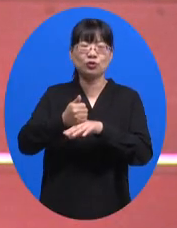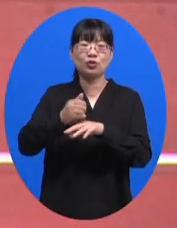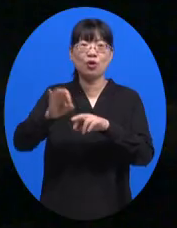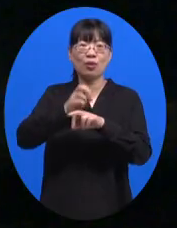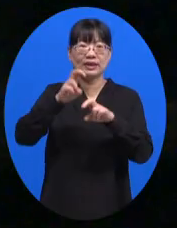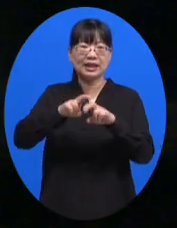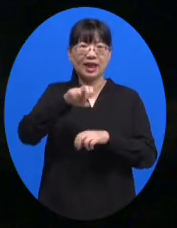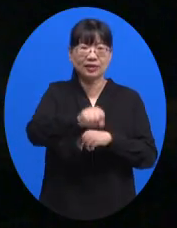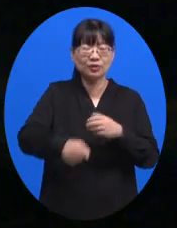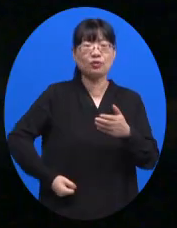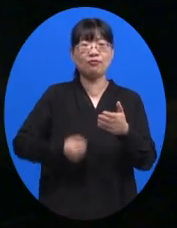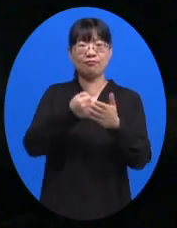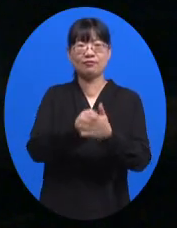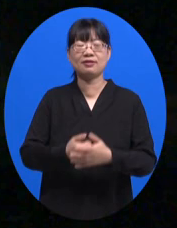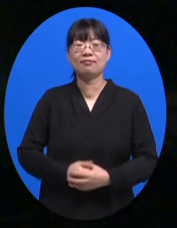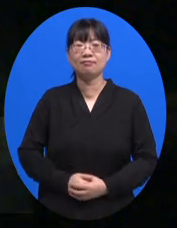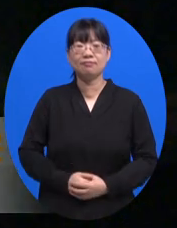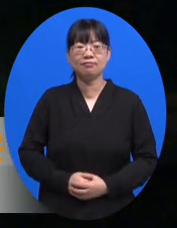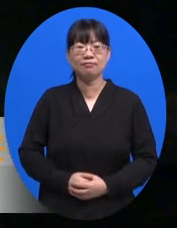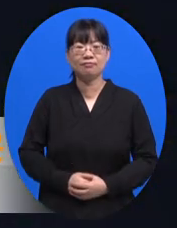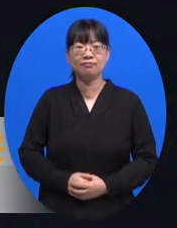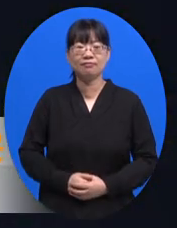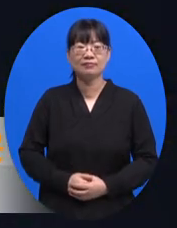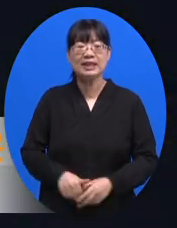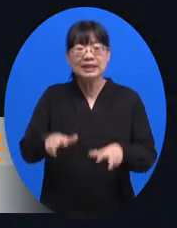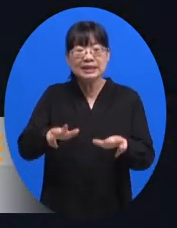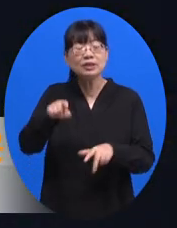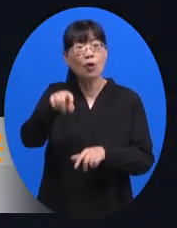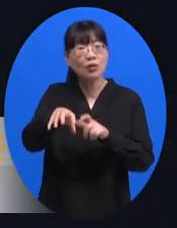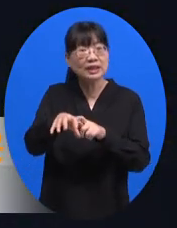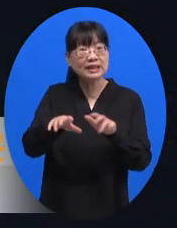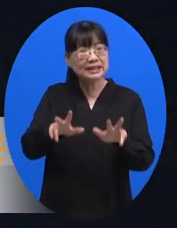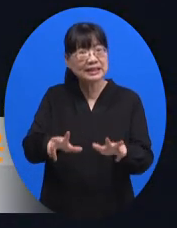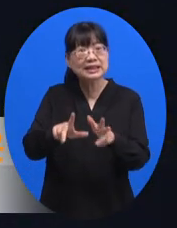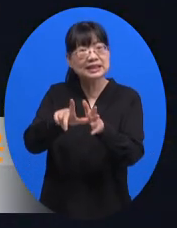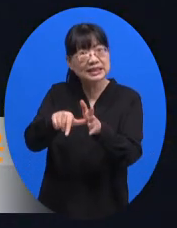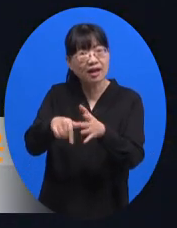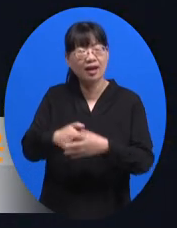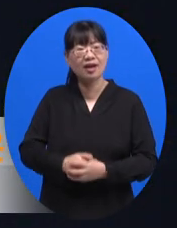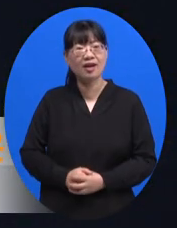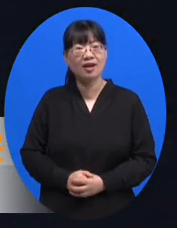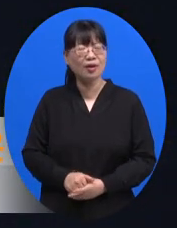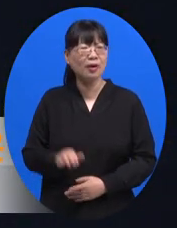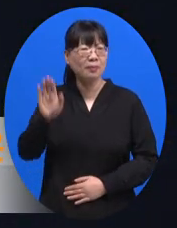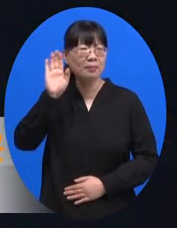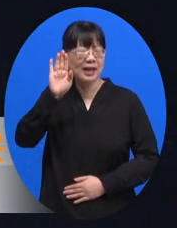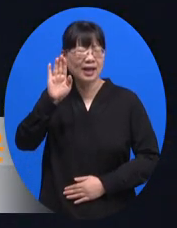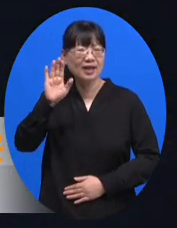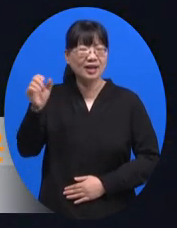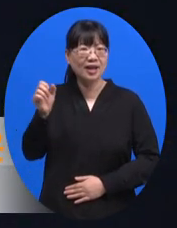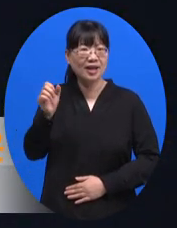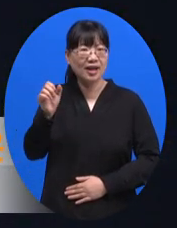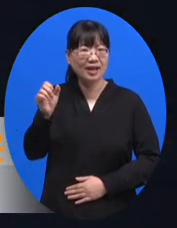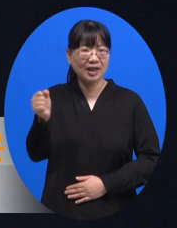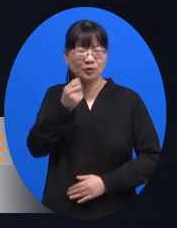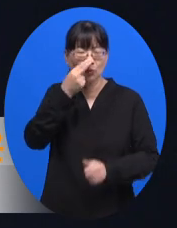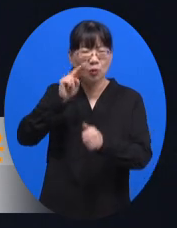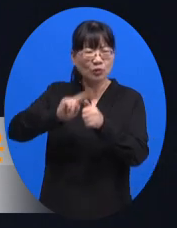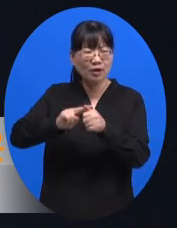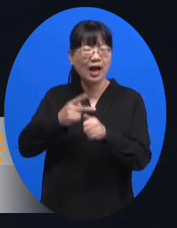차지하기로 결심합니다. 바로 여기, 이 시간. 미래를 걸고 모험을 해봐도